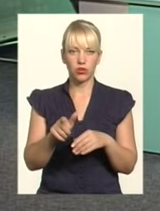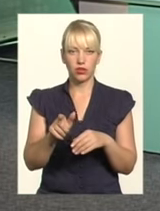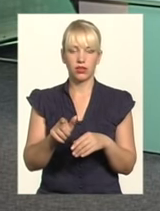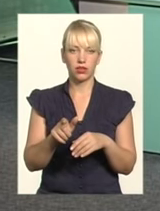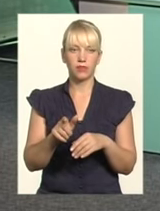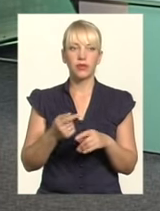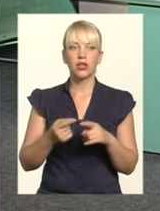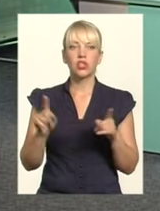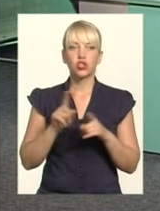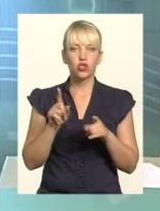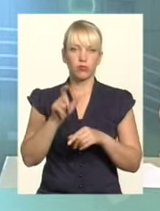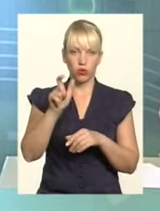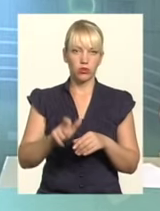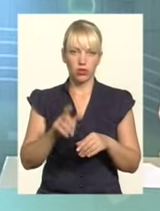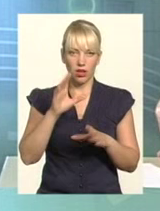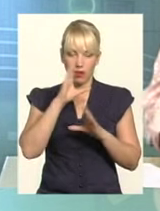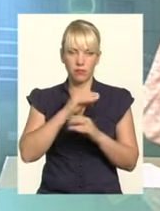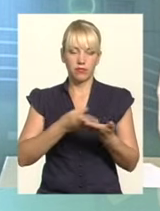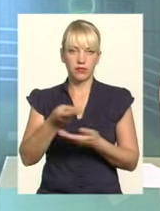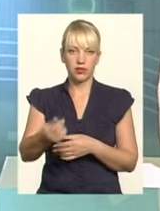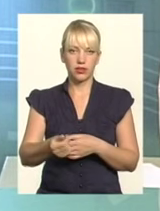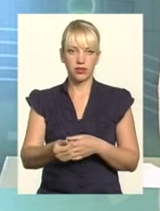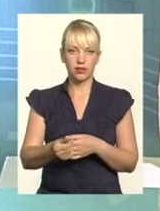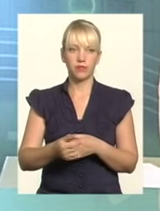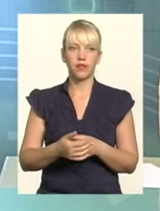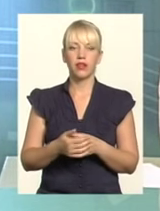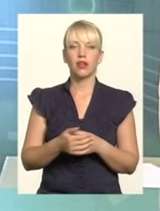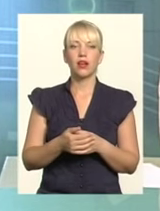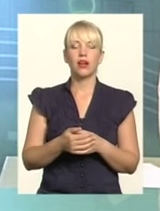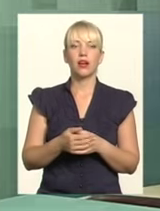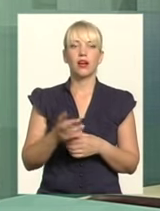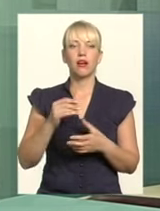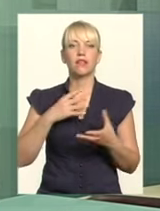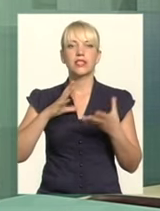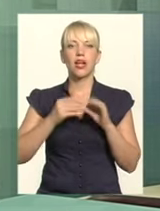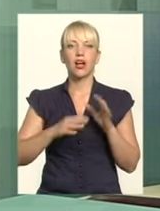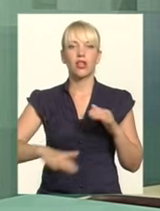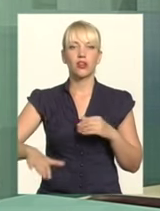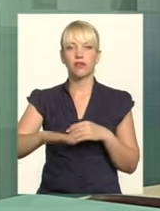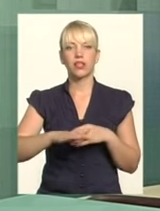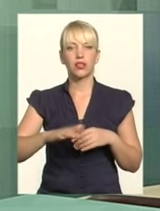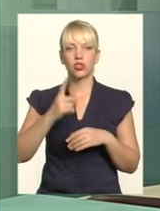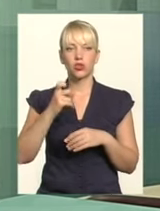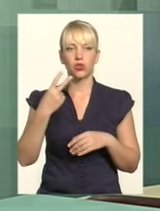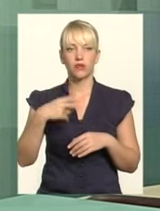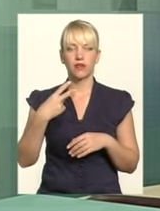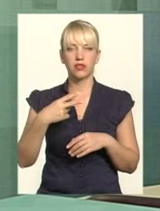цій людині, аби вона справилася з тими комунальними платежами? Ми не почули, один будинок, яка загальна квадратура? 120 квадратів. 120 квадратів, звичайно,